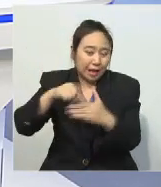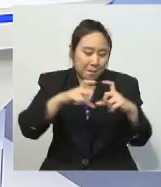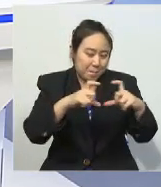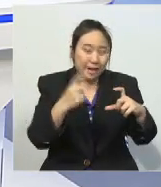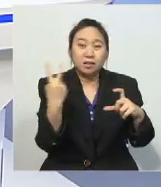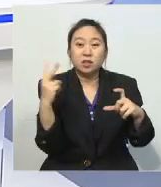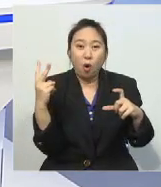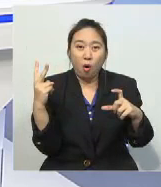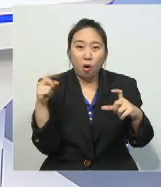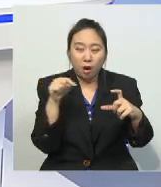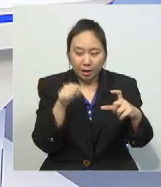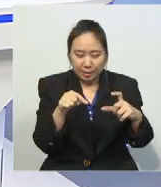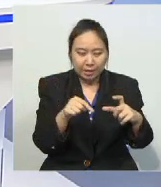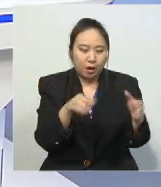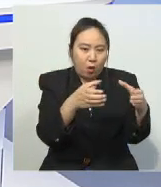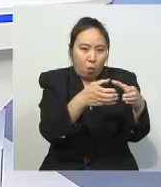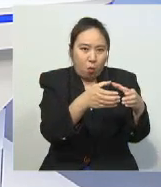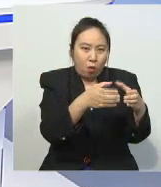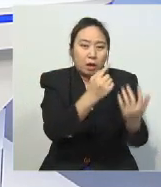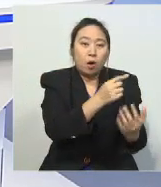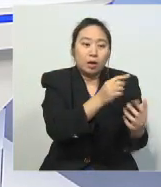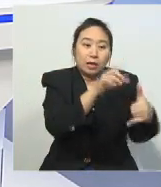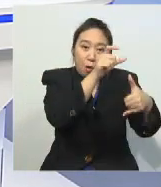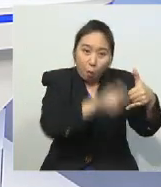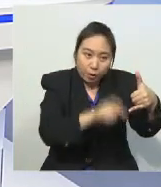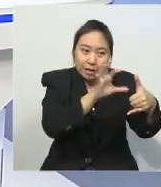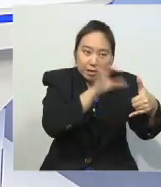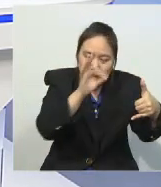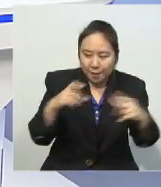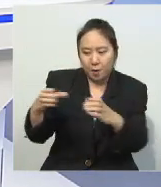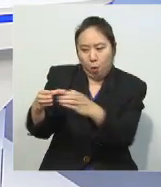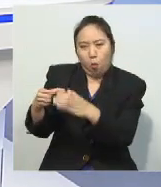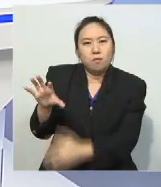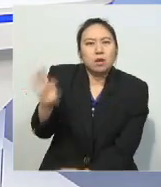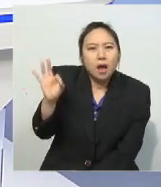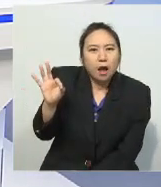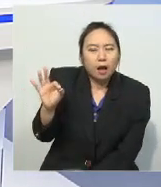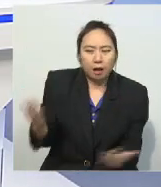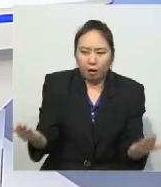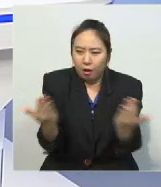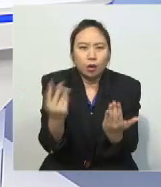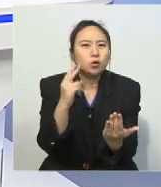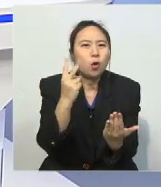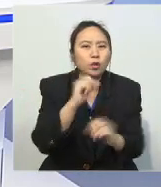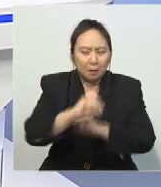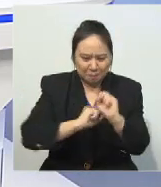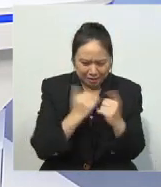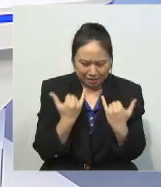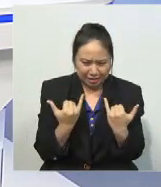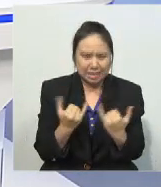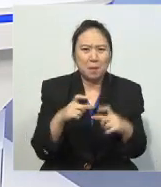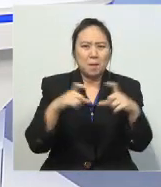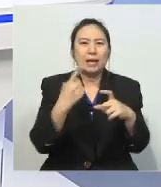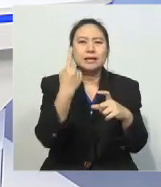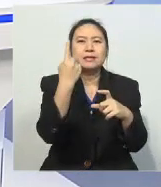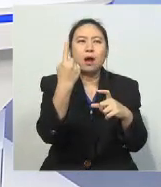มีแบบบัตรปาร์ตี้ลิสต์เลือกเลยอยากชอบพรรคไหนเลือกพรรคนั้นเขตก็เลือกอีกใบนึงแต่การเลือกตั้งปี2562มี